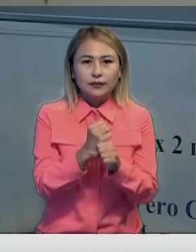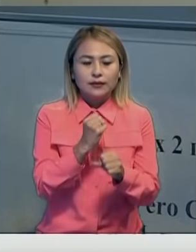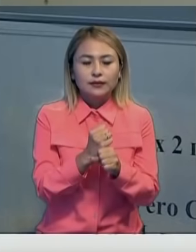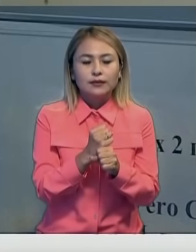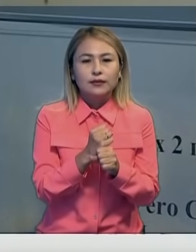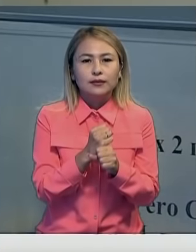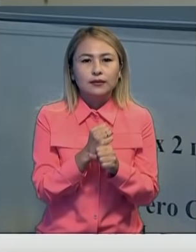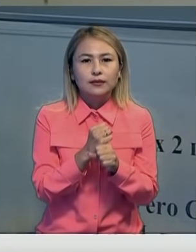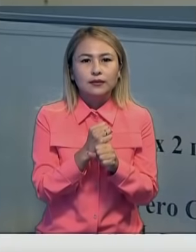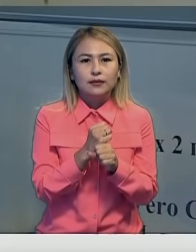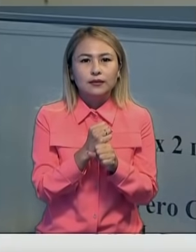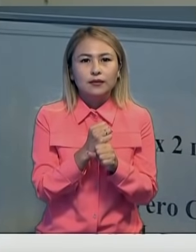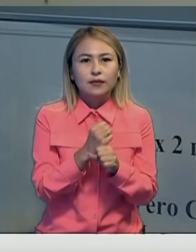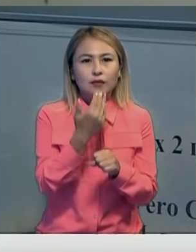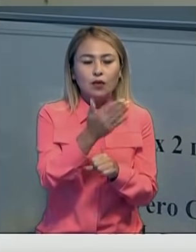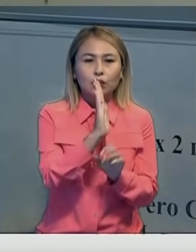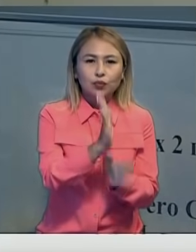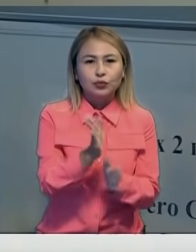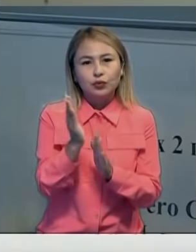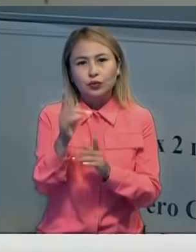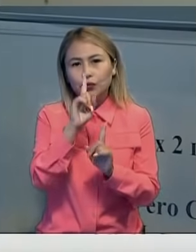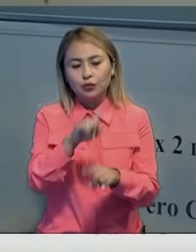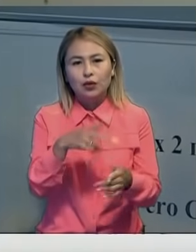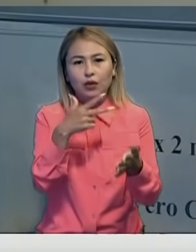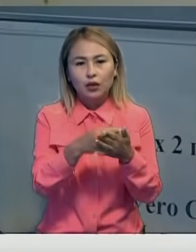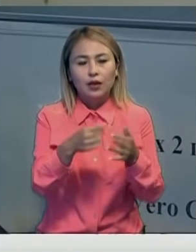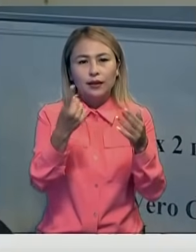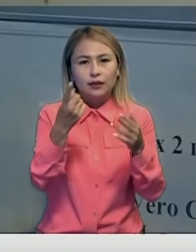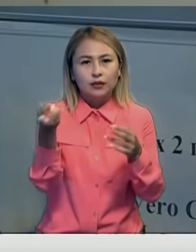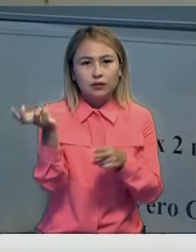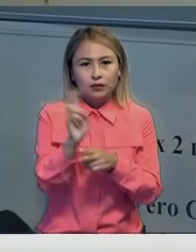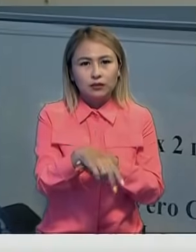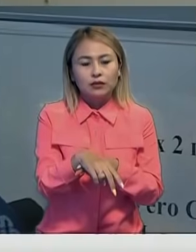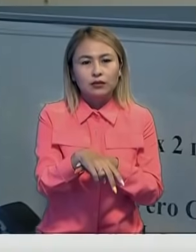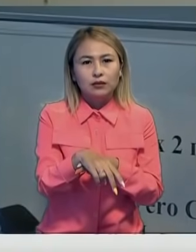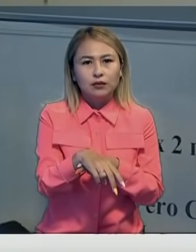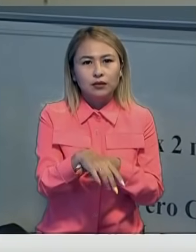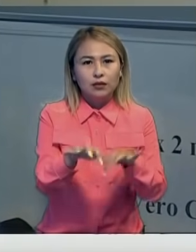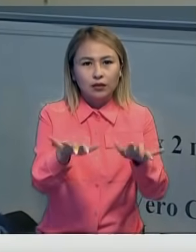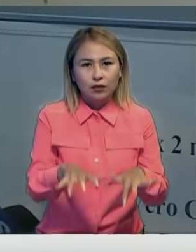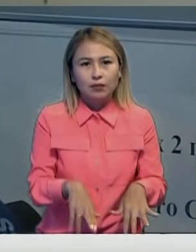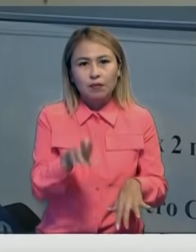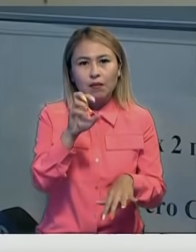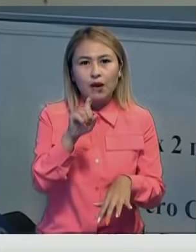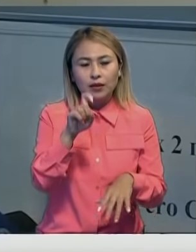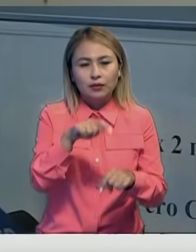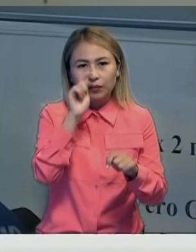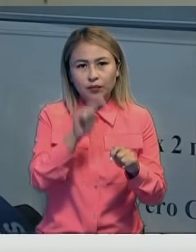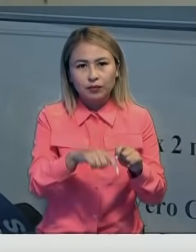жатырмыз. Енді саған жасаймын, саған жасамаймын демейміз. Біз келген адамға неден жаңағы компьютердің базадан